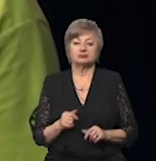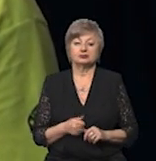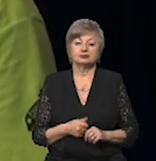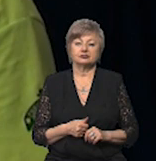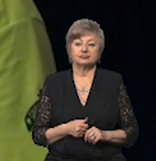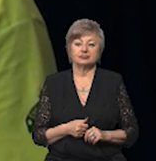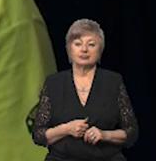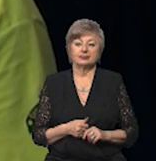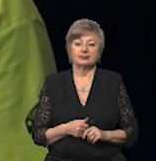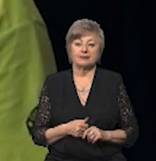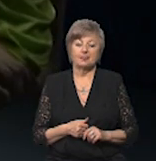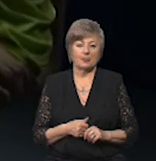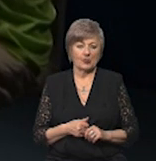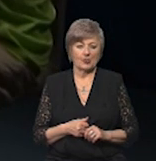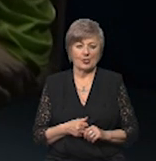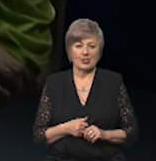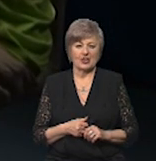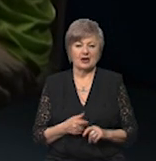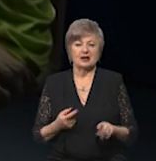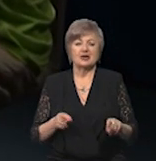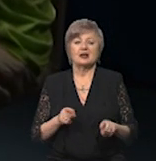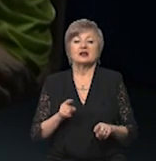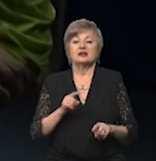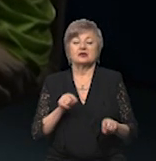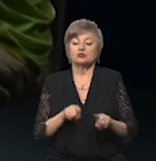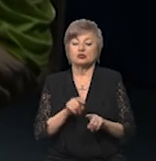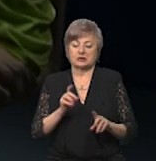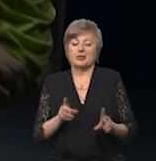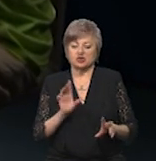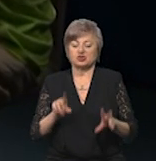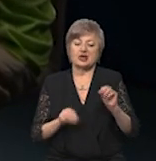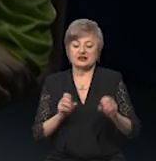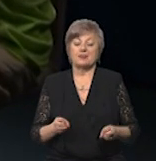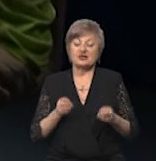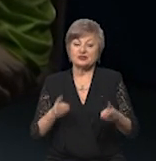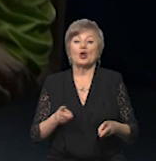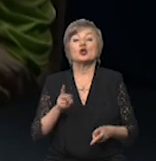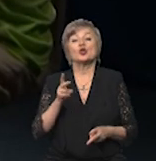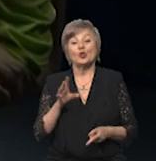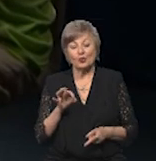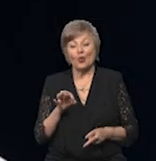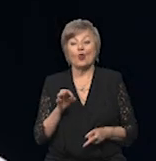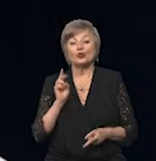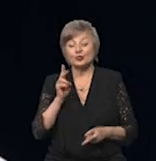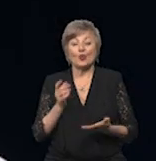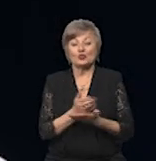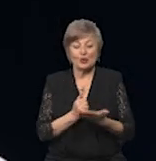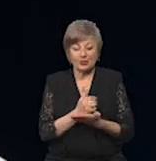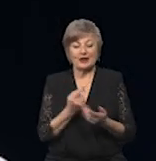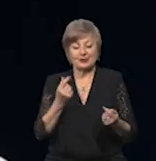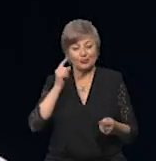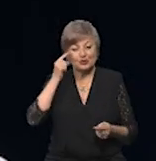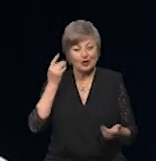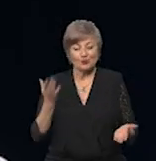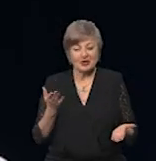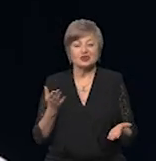навіть карна відповідальність є за такі злочини. Ну, колекціонери, вони ж все немножко сумасшедші, да. Вот. Ну,